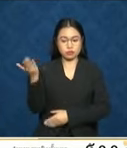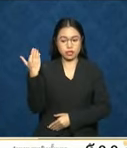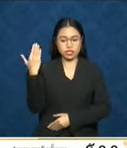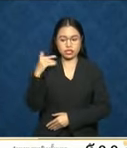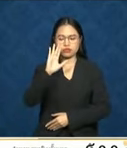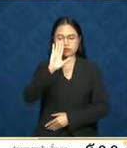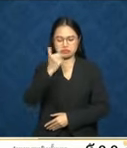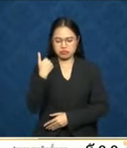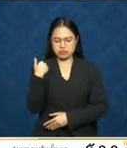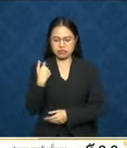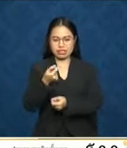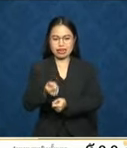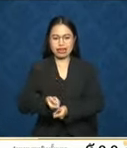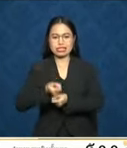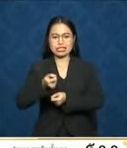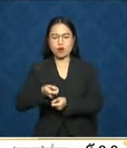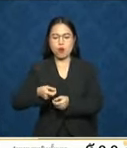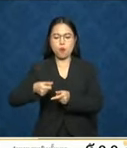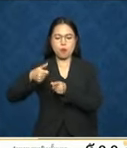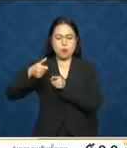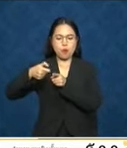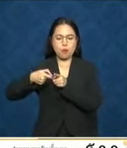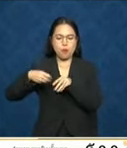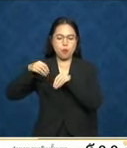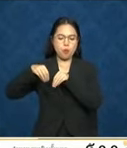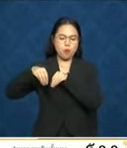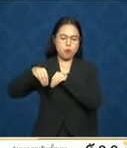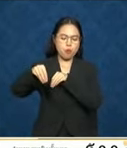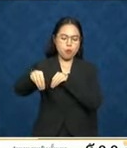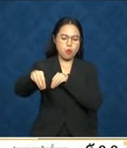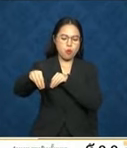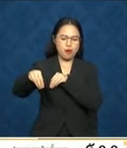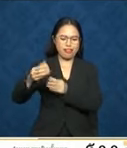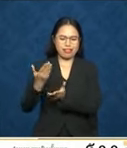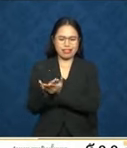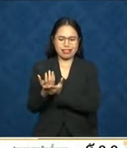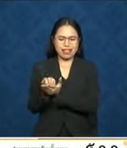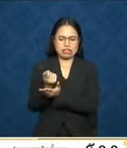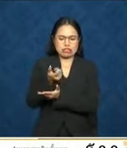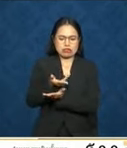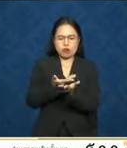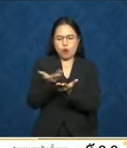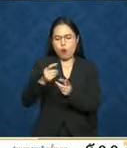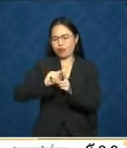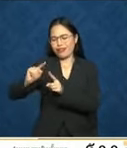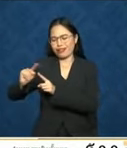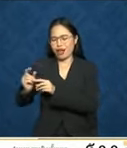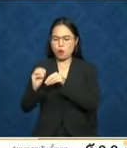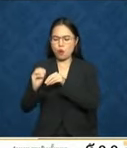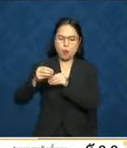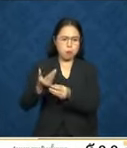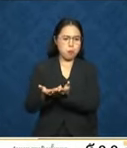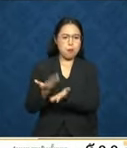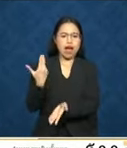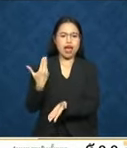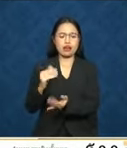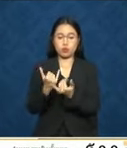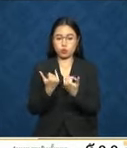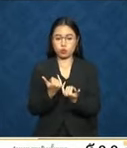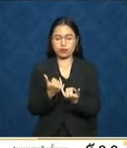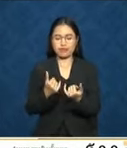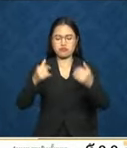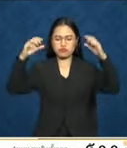ษตรกรทุกวันนี้นะครับปลูกข้าวโพดด้วยต้นทุนราคาที่สูงนะครับภาวะฝนแรงที่ท